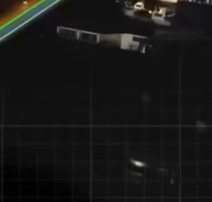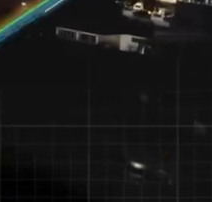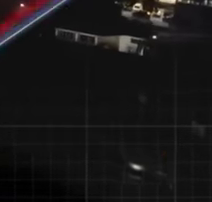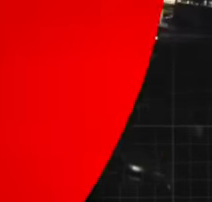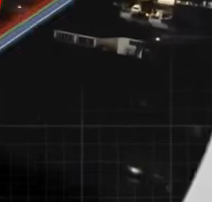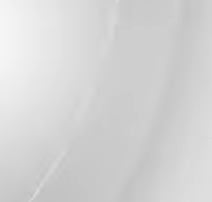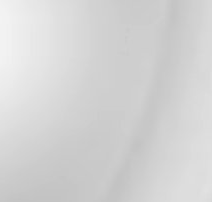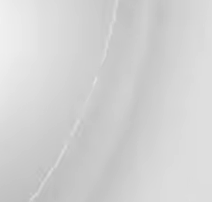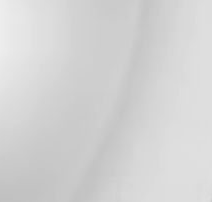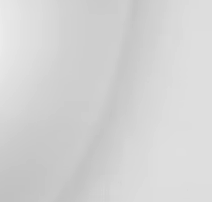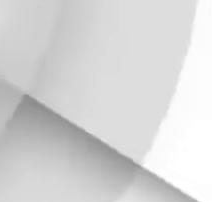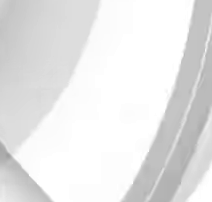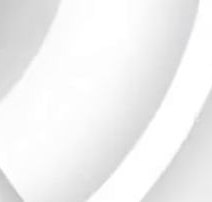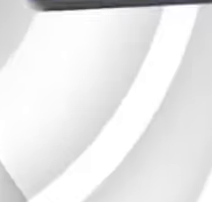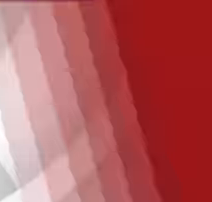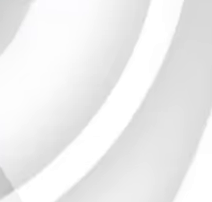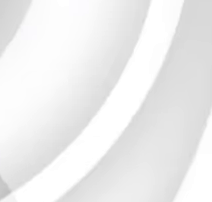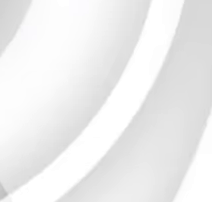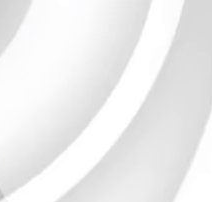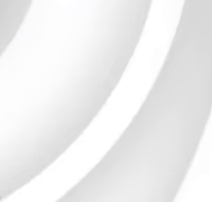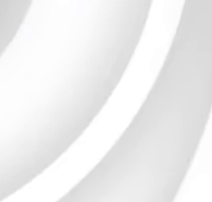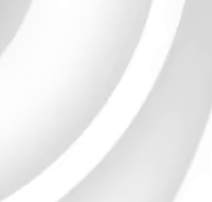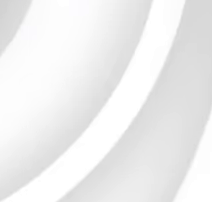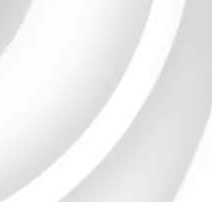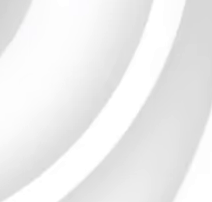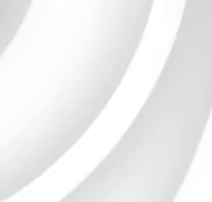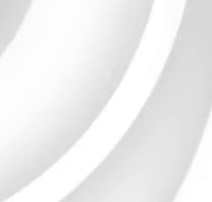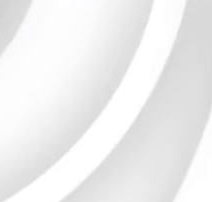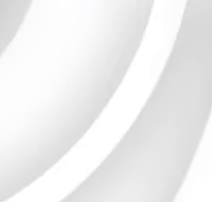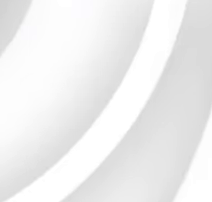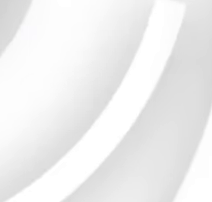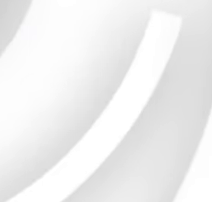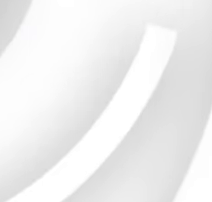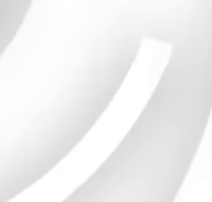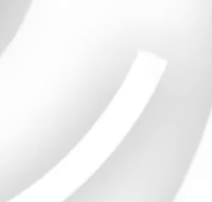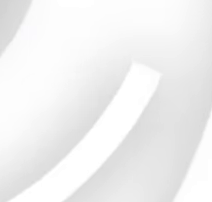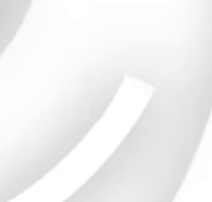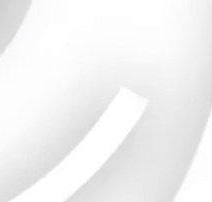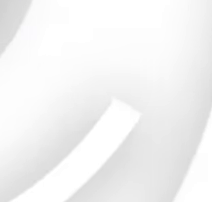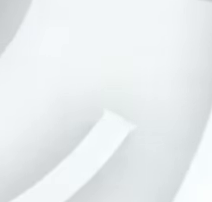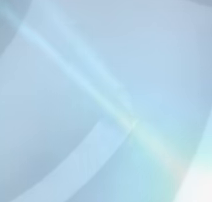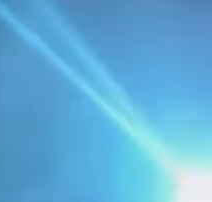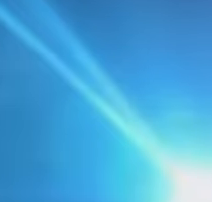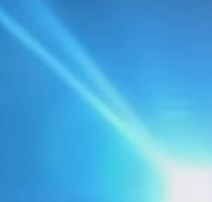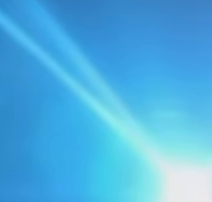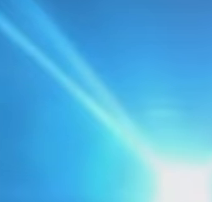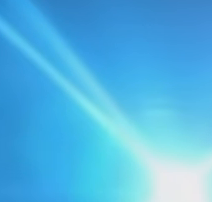Center Manila. Ito ang TV Patrol.